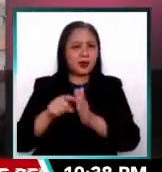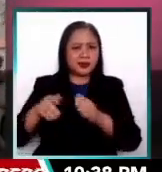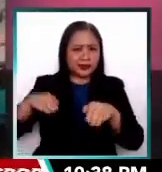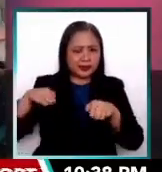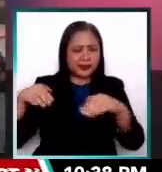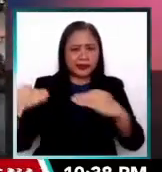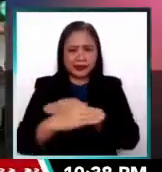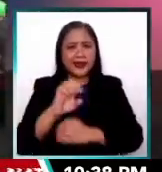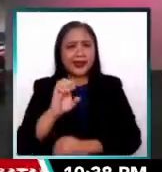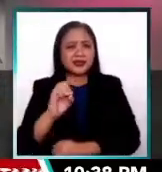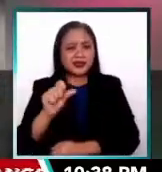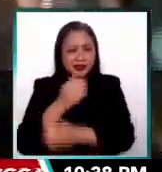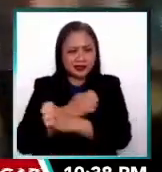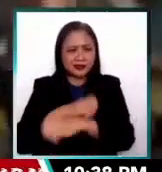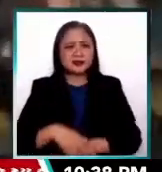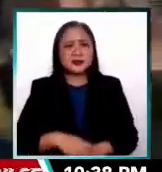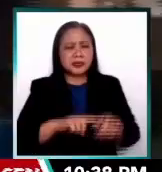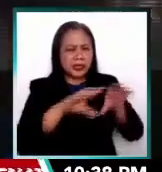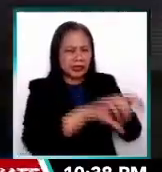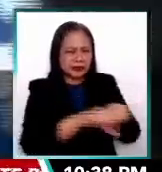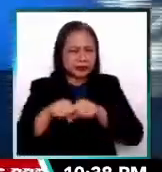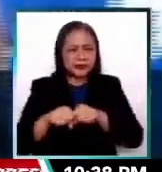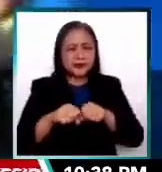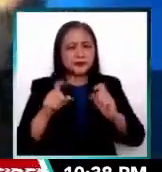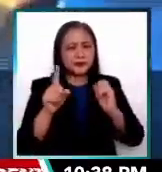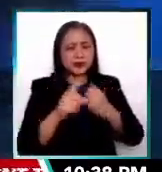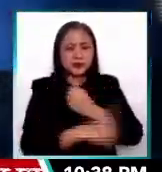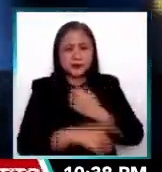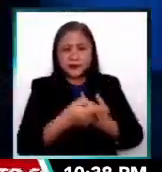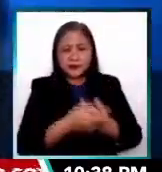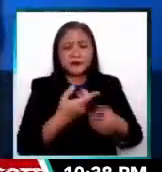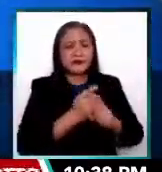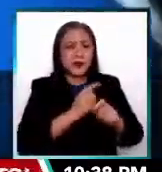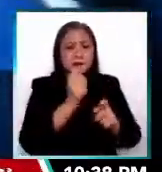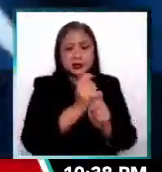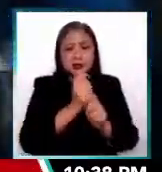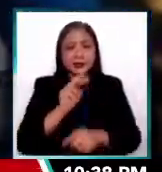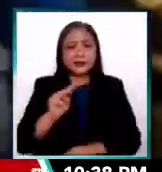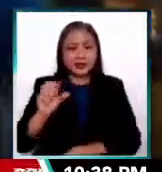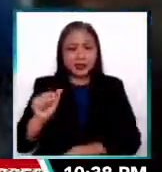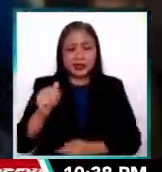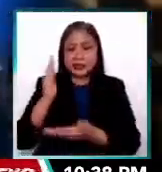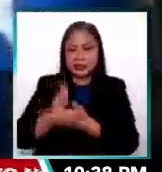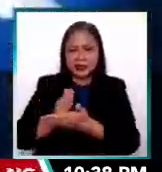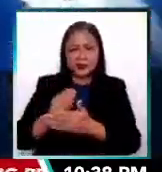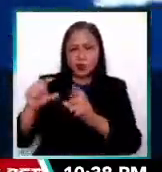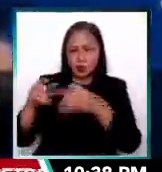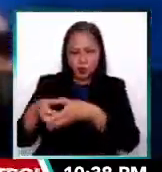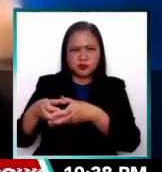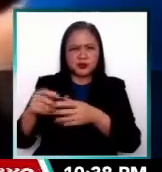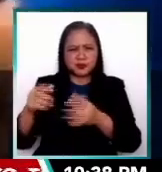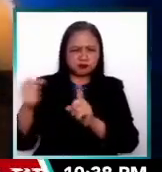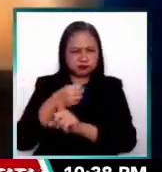ng kalalakihan ang isang nahatak na e-trike mula sa truck ng MMDA. Nang pigilan sila, pumalag ang grupo at doon nangyari ang